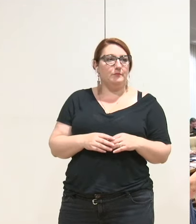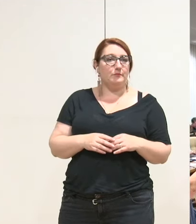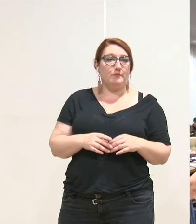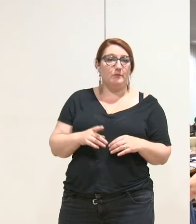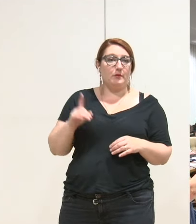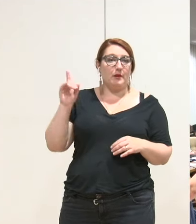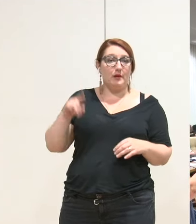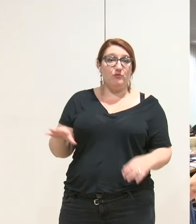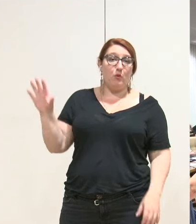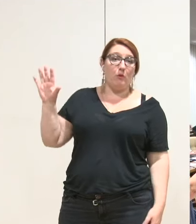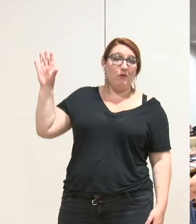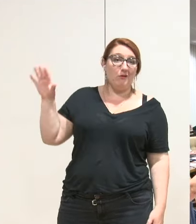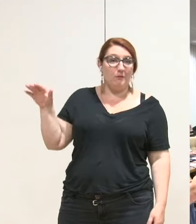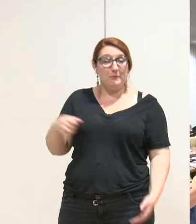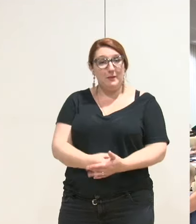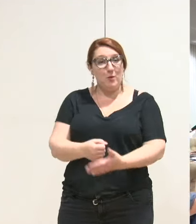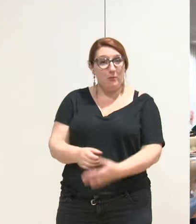faire un vague mouvement de